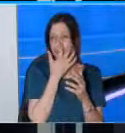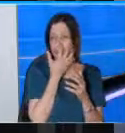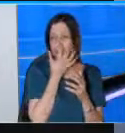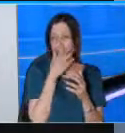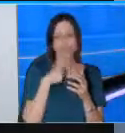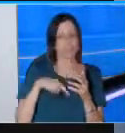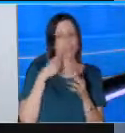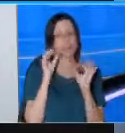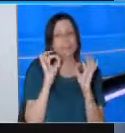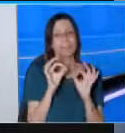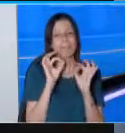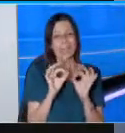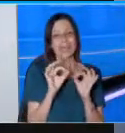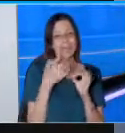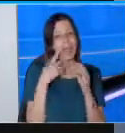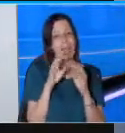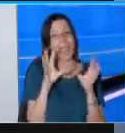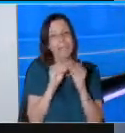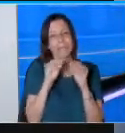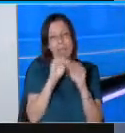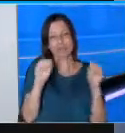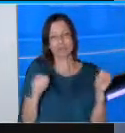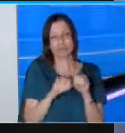שאנחנו באמת עם המשפחות האלה,